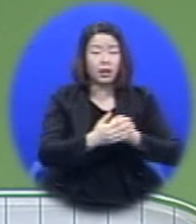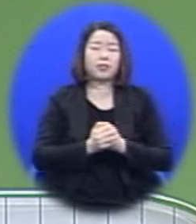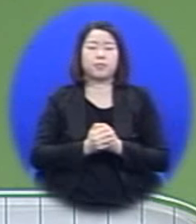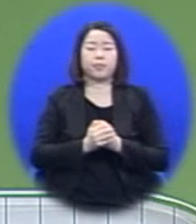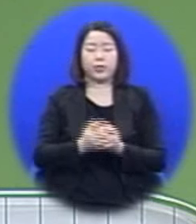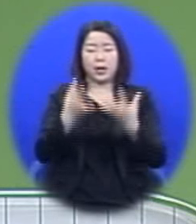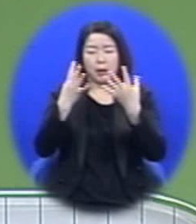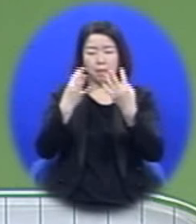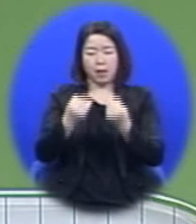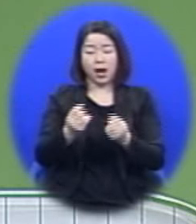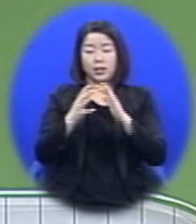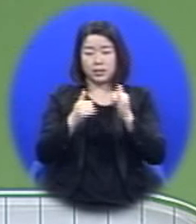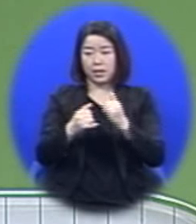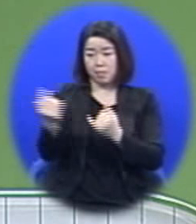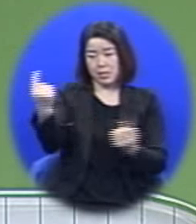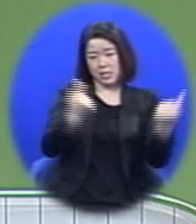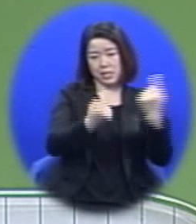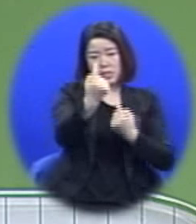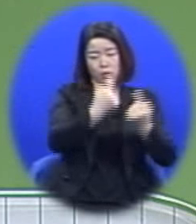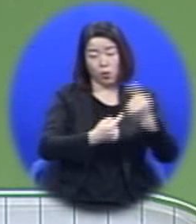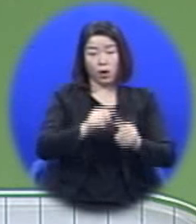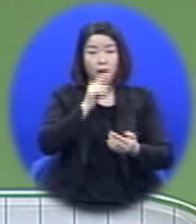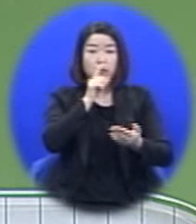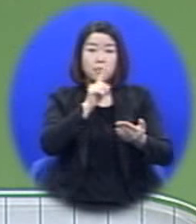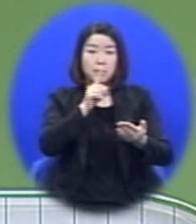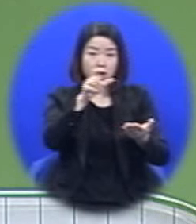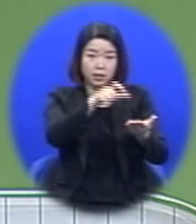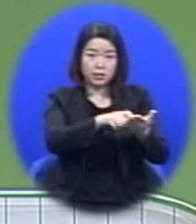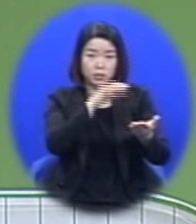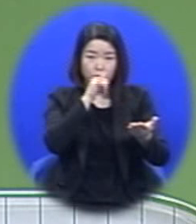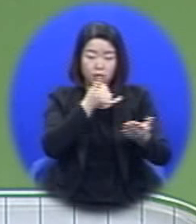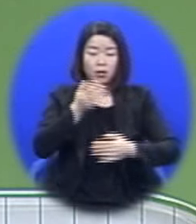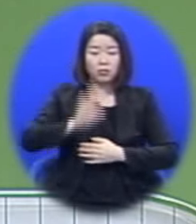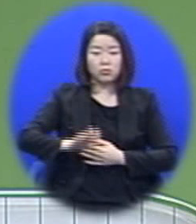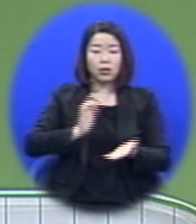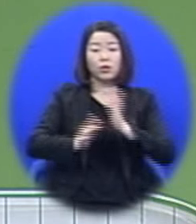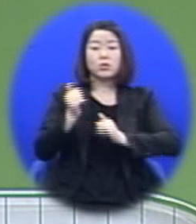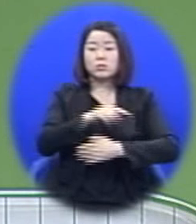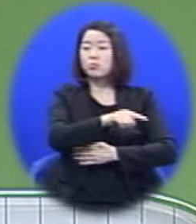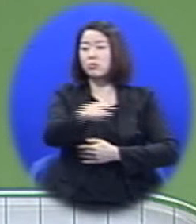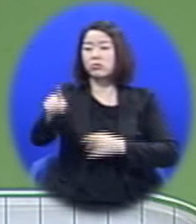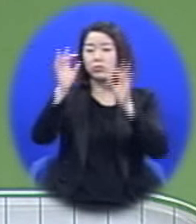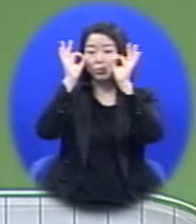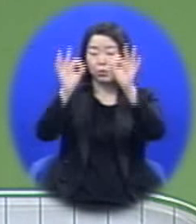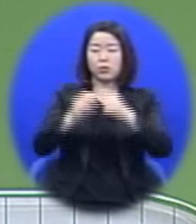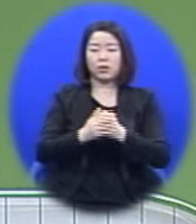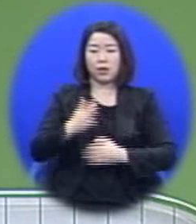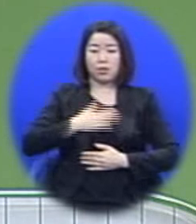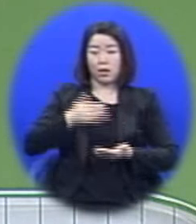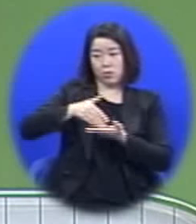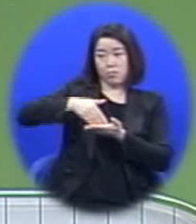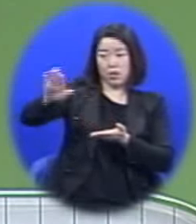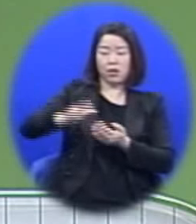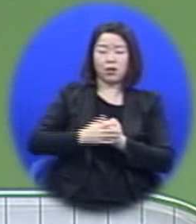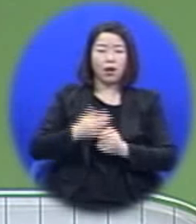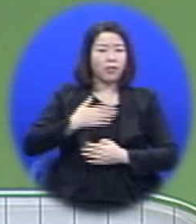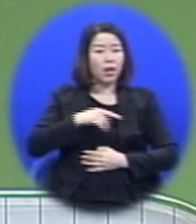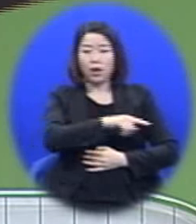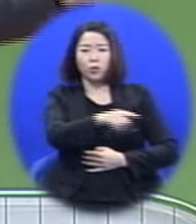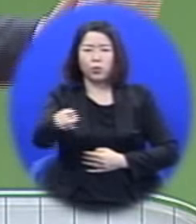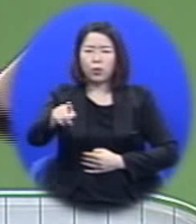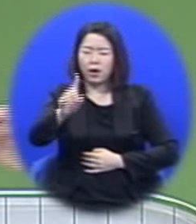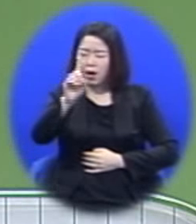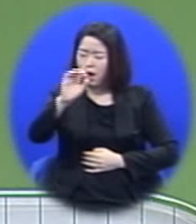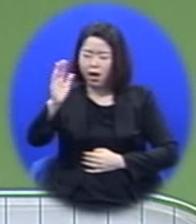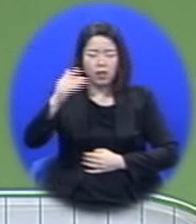많은 사람이 그렇게 올 거라는 거예요. 그때 예수님께서 그들을 보면서 내게서 떠나가라. 내가 너희들을 전혀